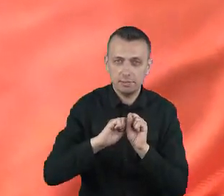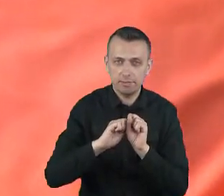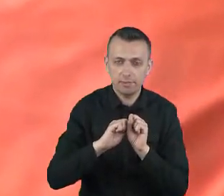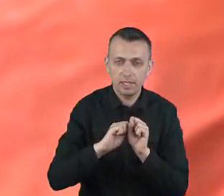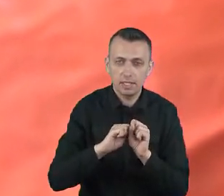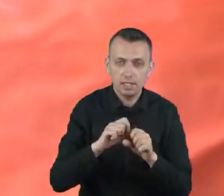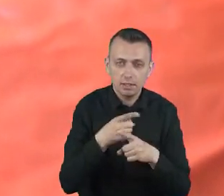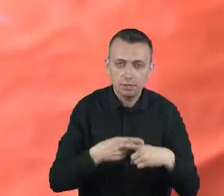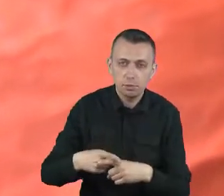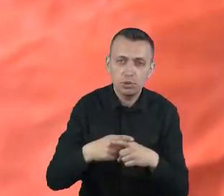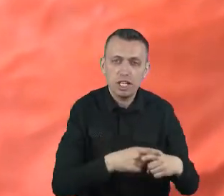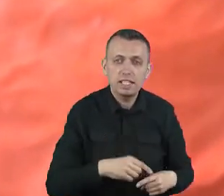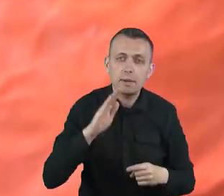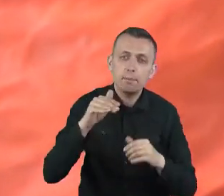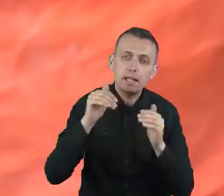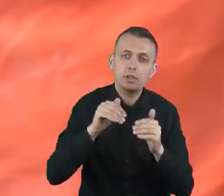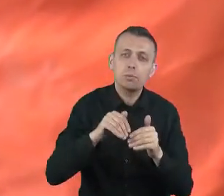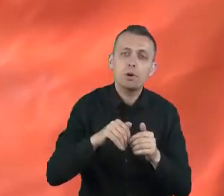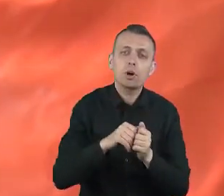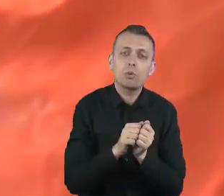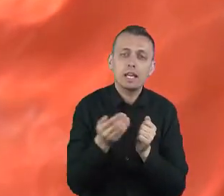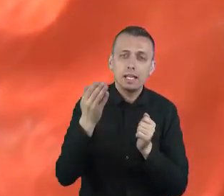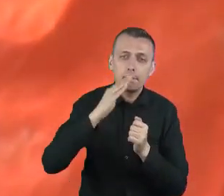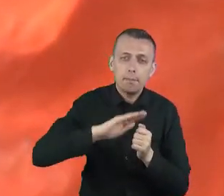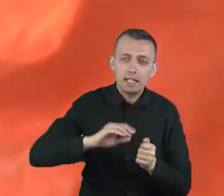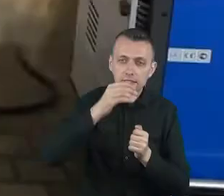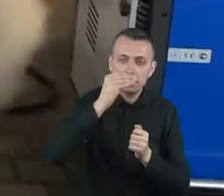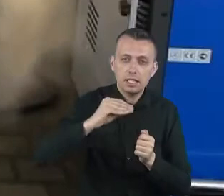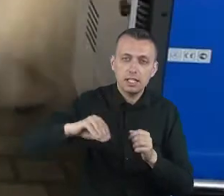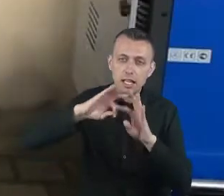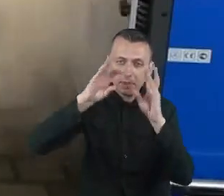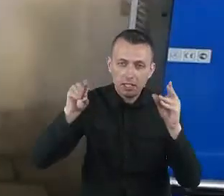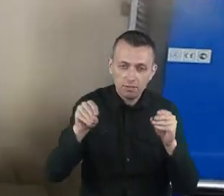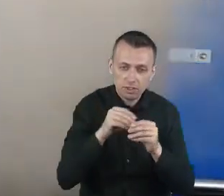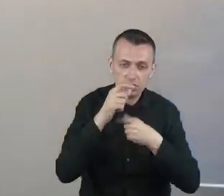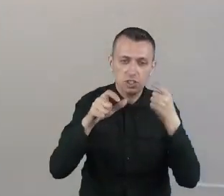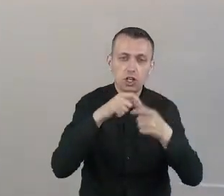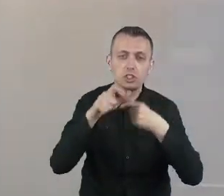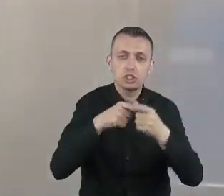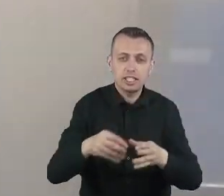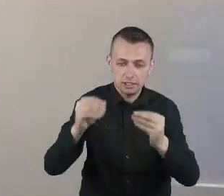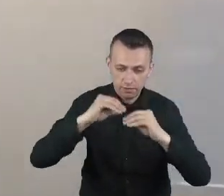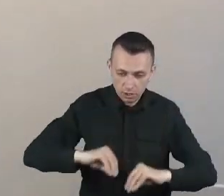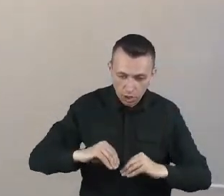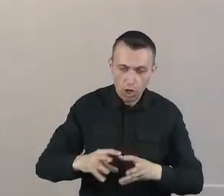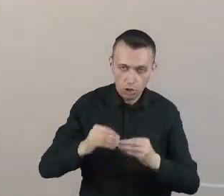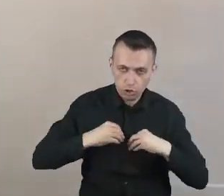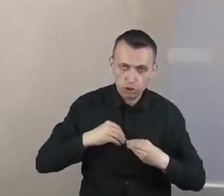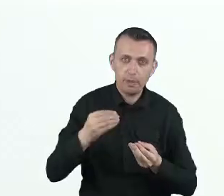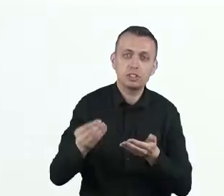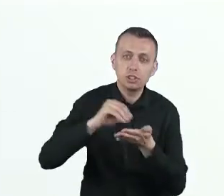możliwość rozwinięcia skrzydeł dla większego rozwoju i lokalnego zmniejszenia bezrobocia. Dla Wiadomości Dnia Paweł